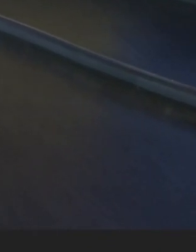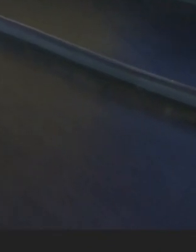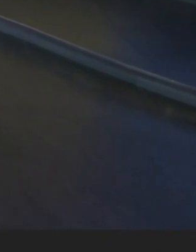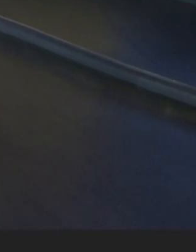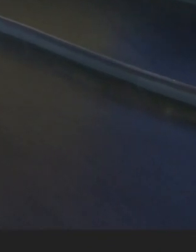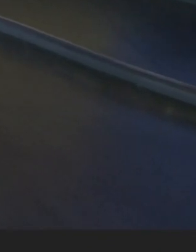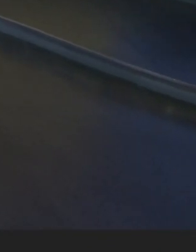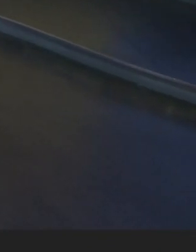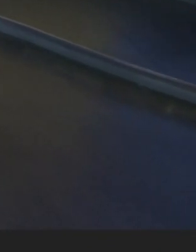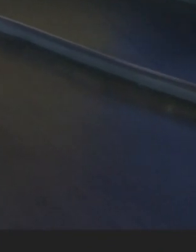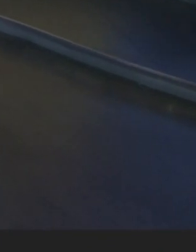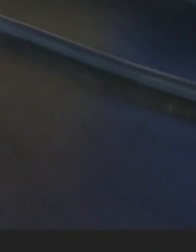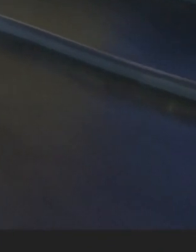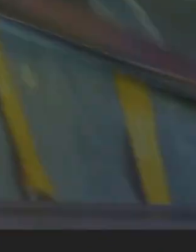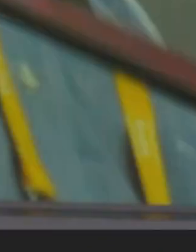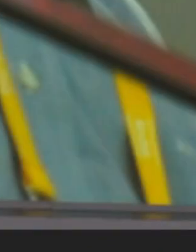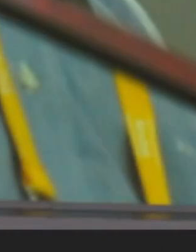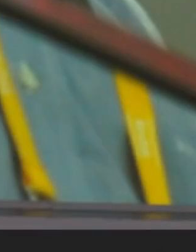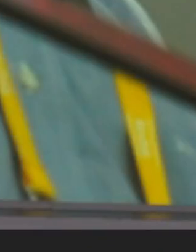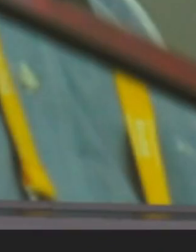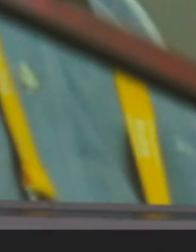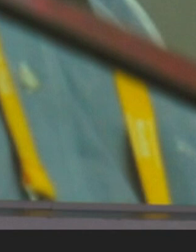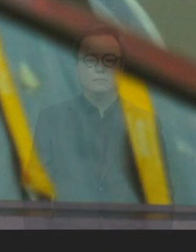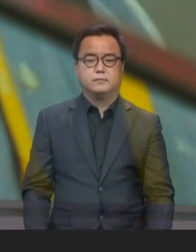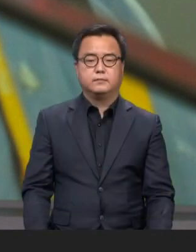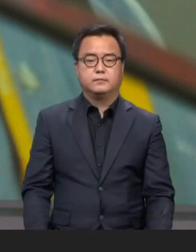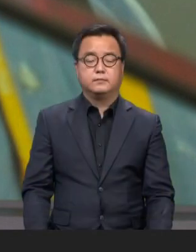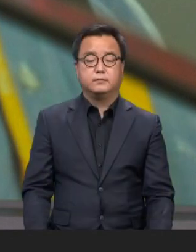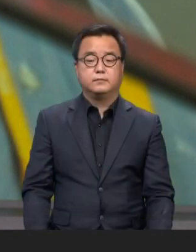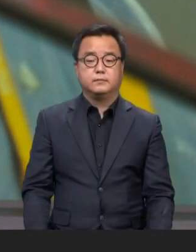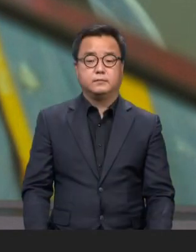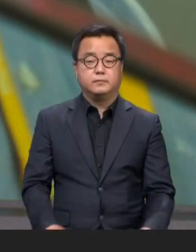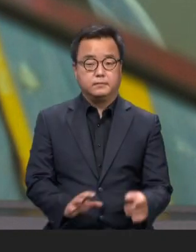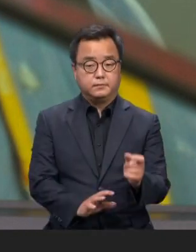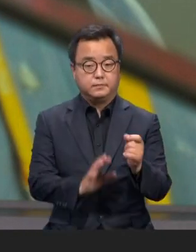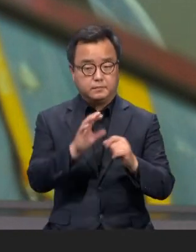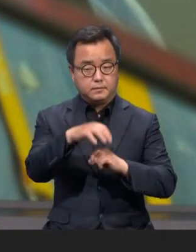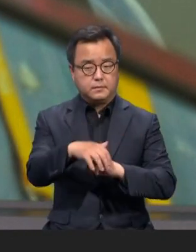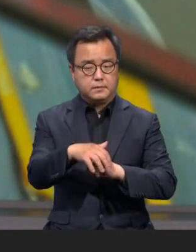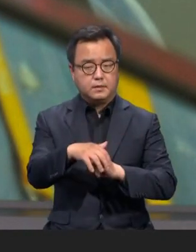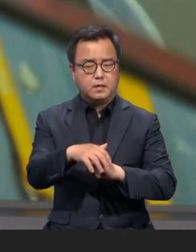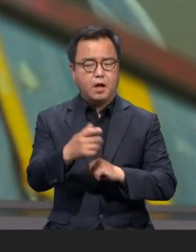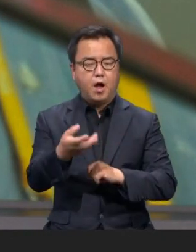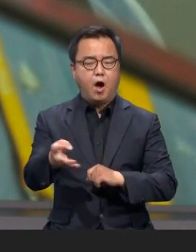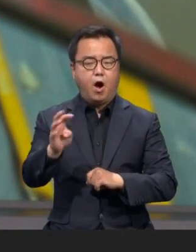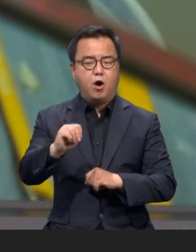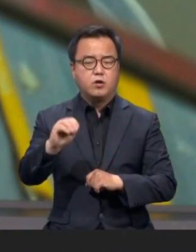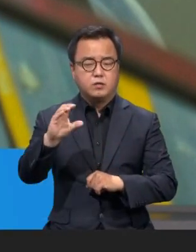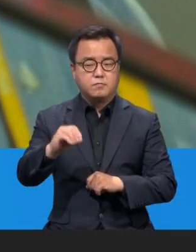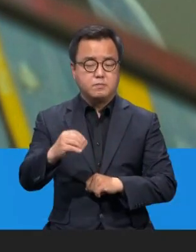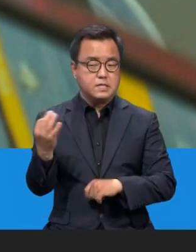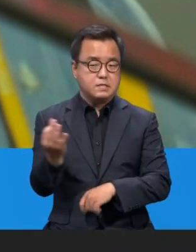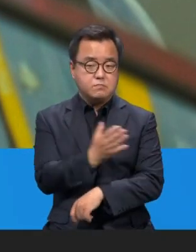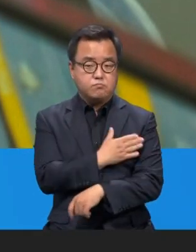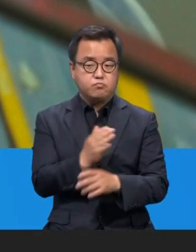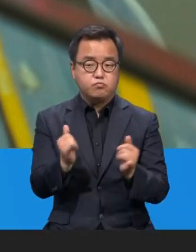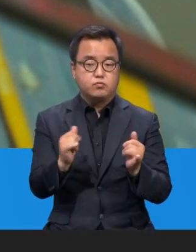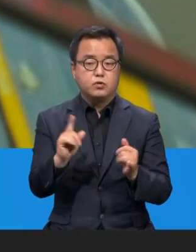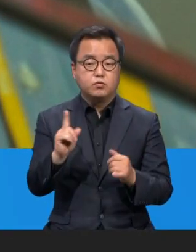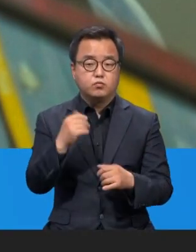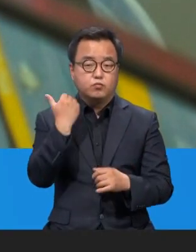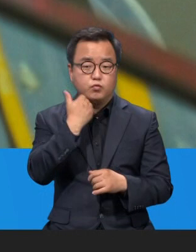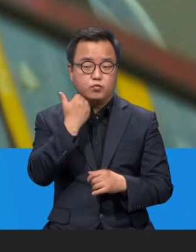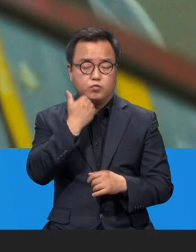으 으 4 세계적 엄마 억만장자 인 마이크로소프트의 창업자